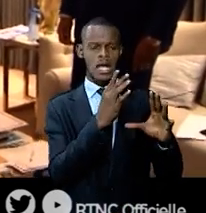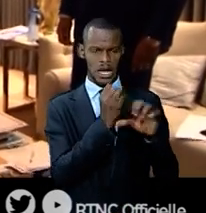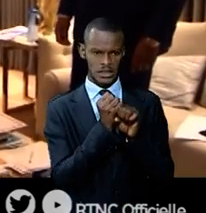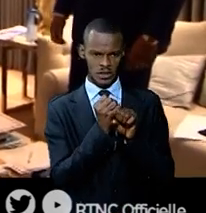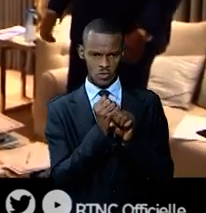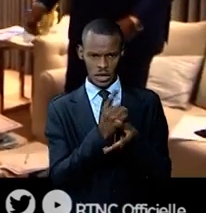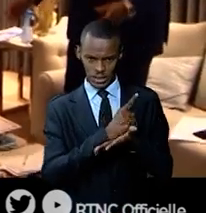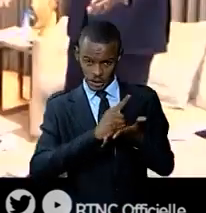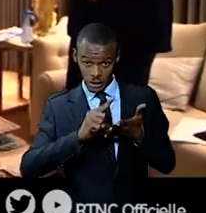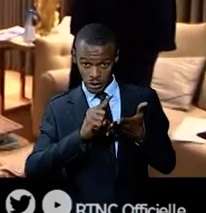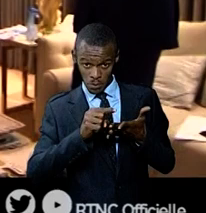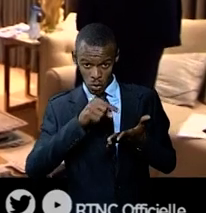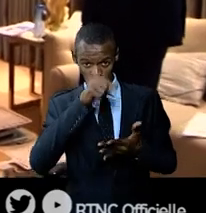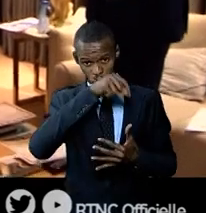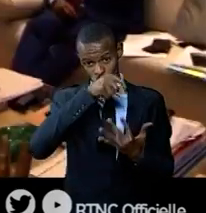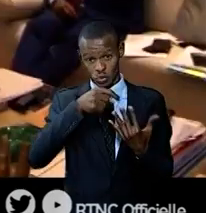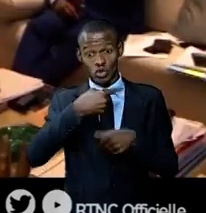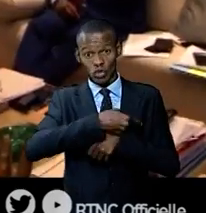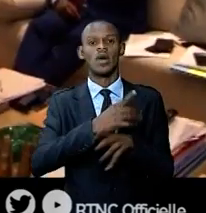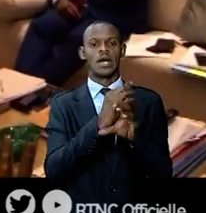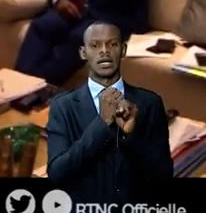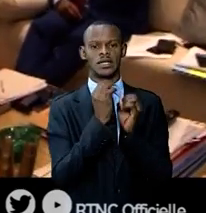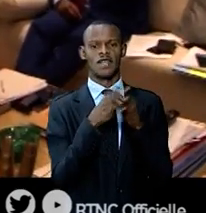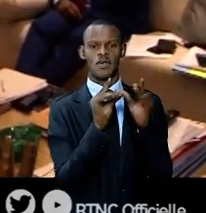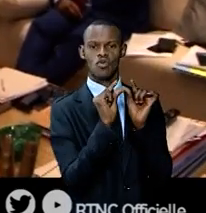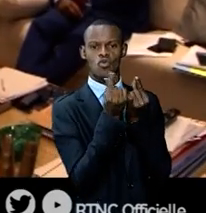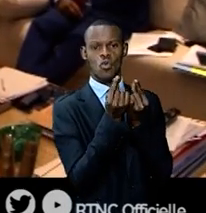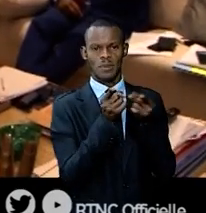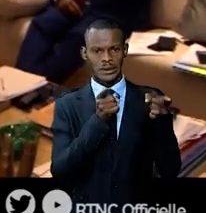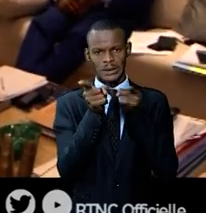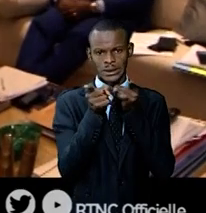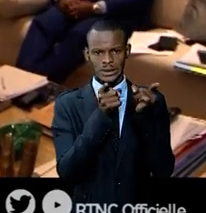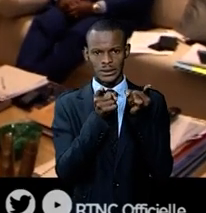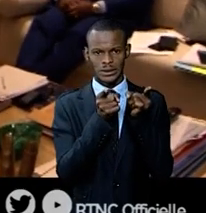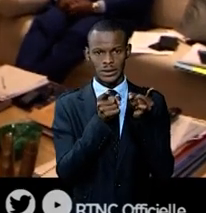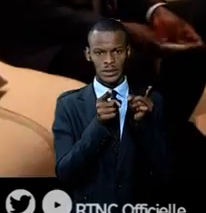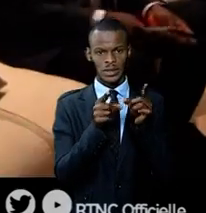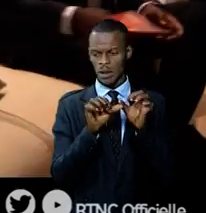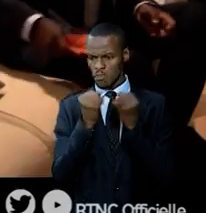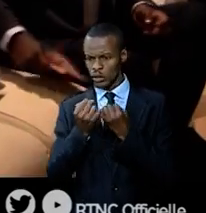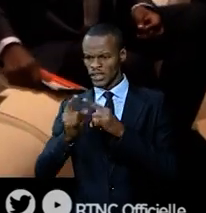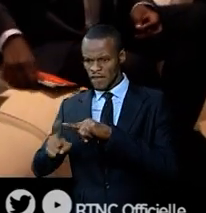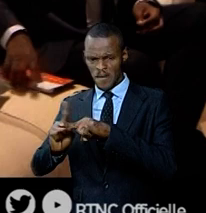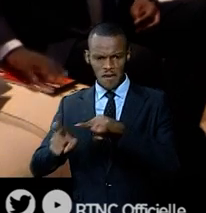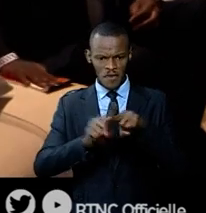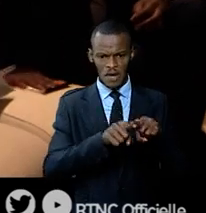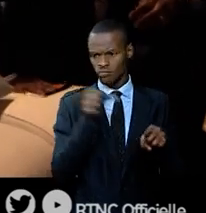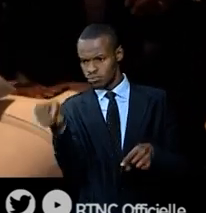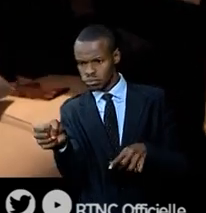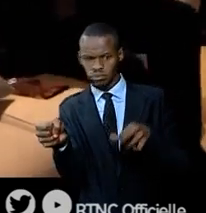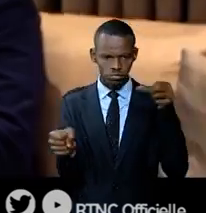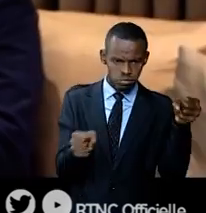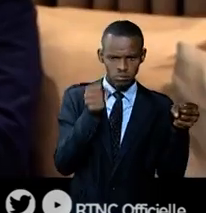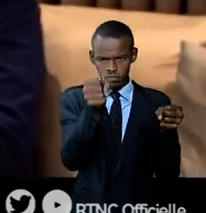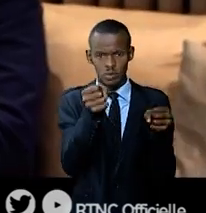l'État a eu des entretiens avec l'équipe dirigeante de l'autorité de régulation de la sous-traitance dans le secteur